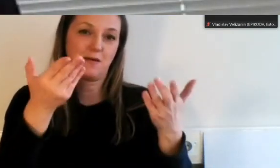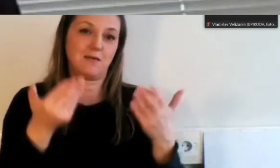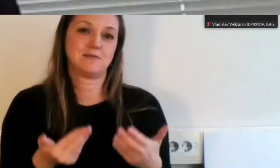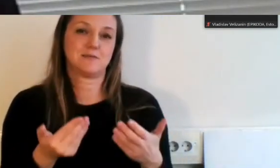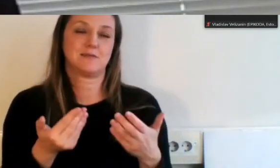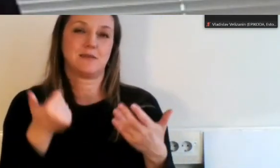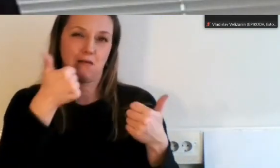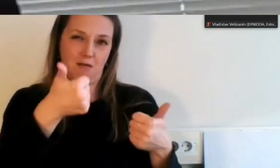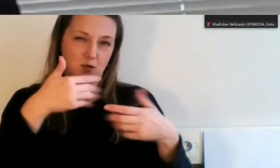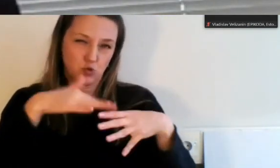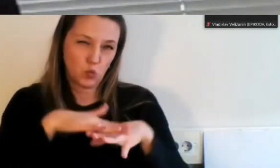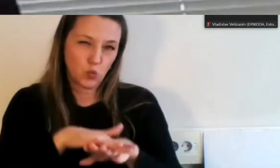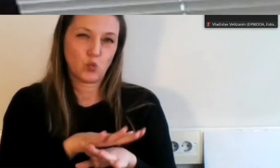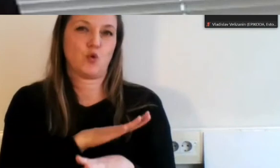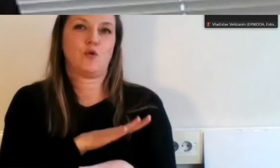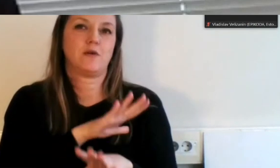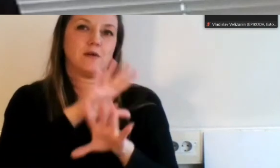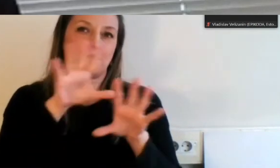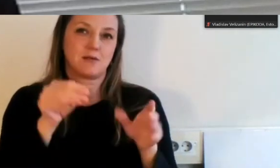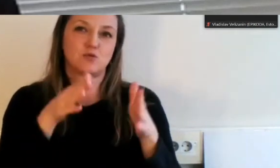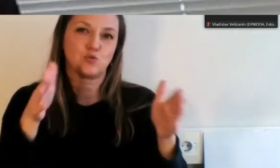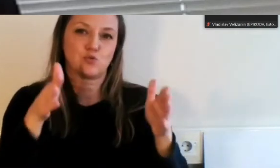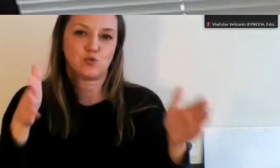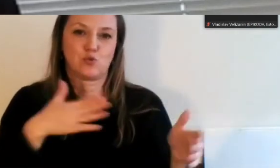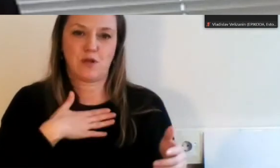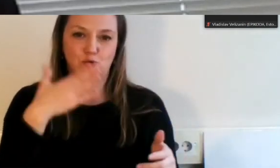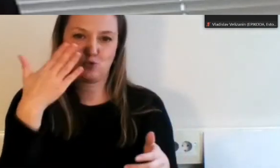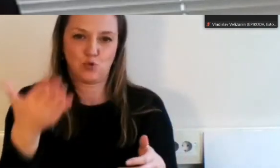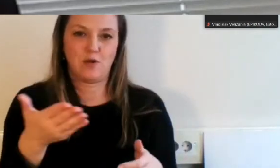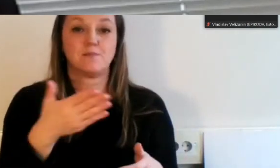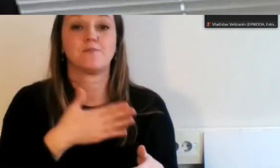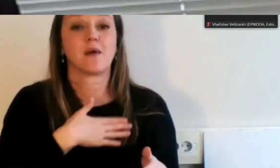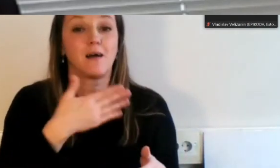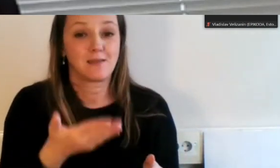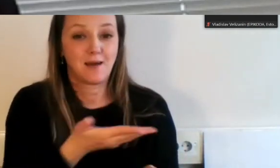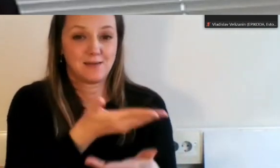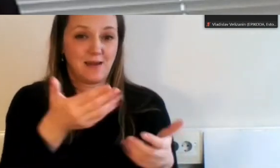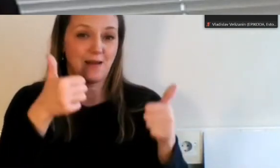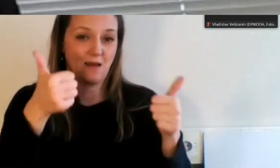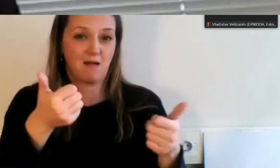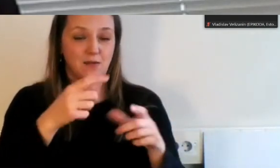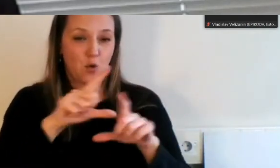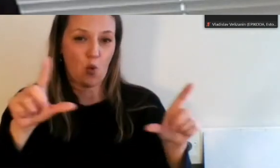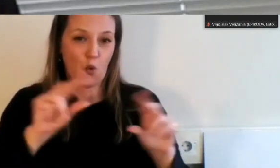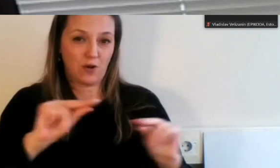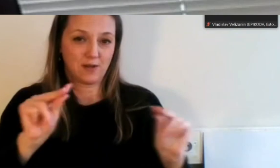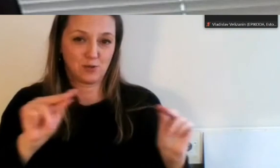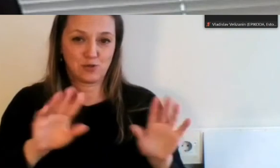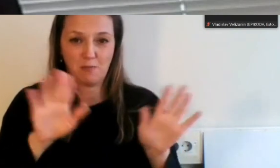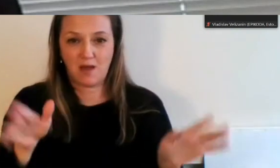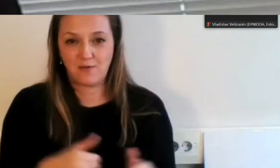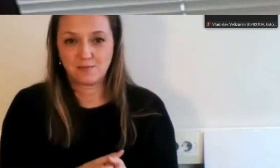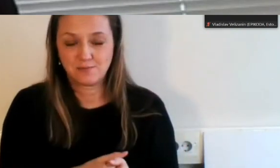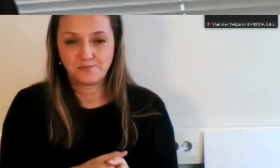Et kõik inaktiveeritud vaktsiinid võib julgelt teha ühel päeval. See on